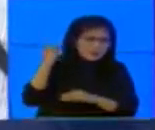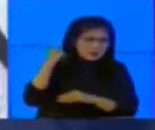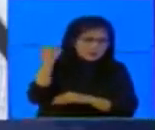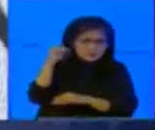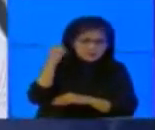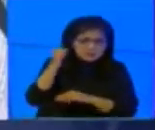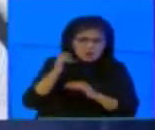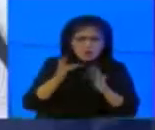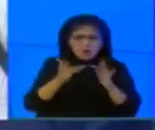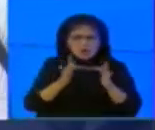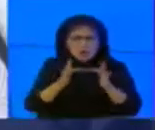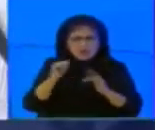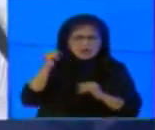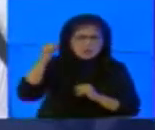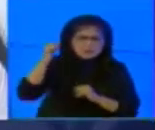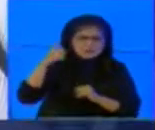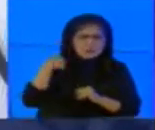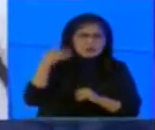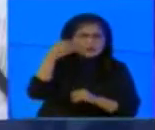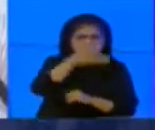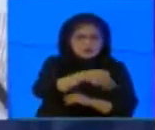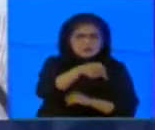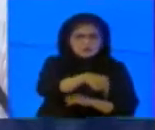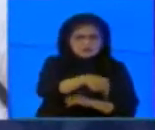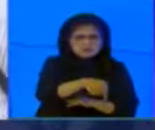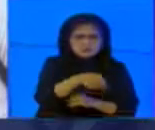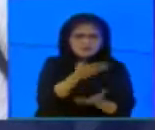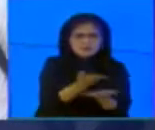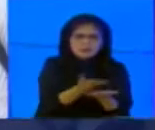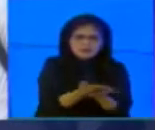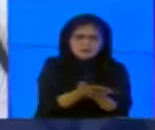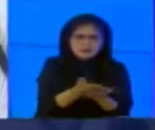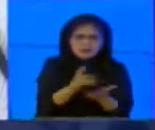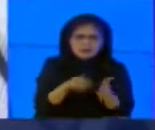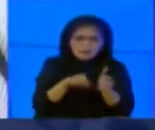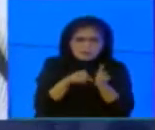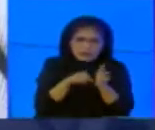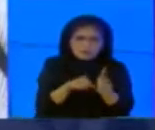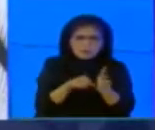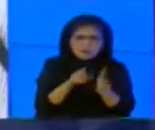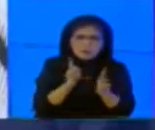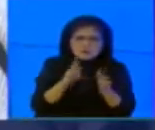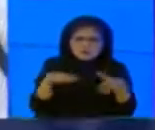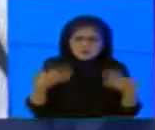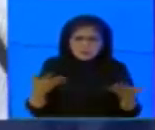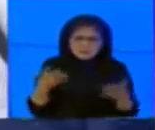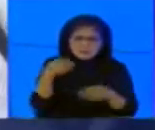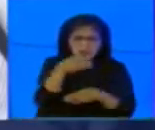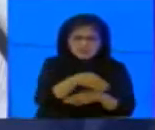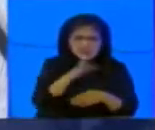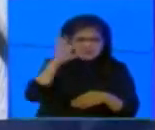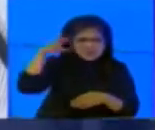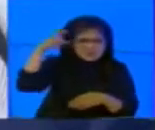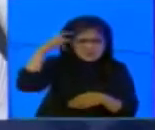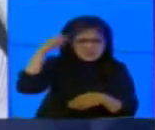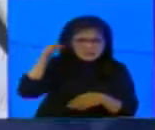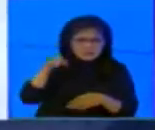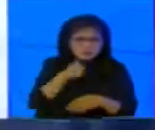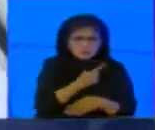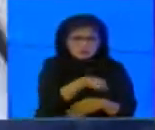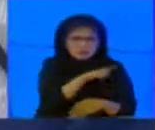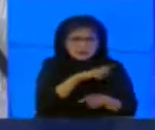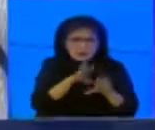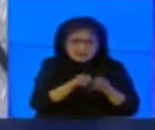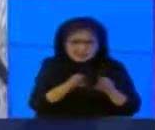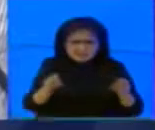online, terus saya datang ke sini minta panduan di sini, kan katanya suruh ke Disnaker. Terus ini saya